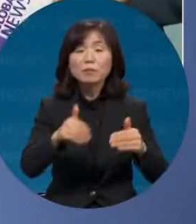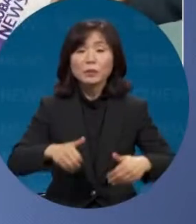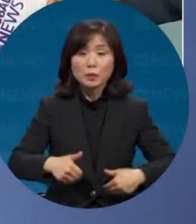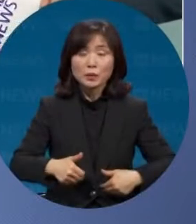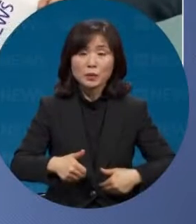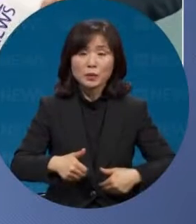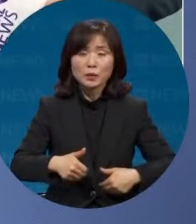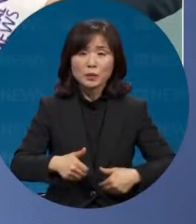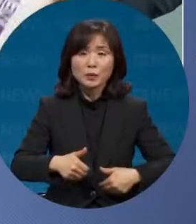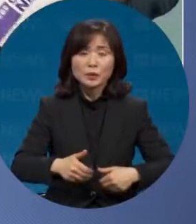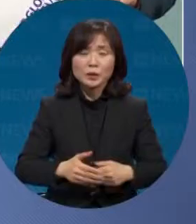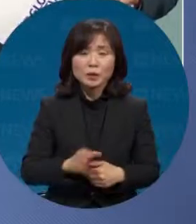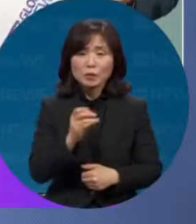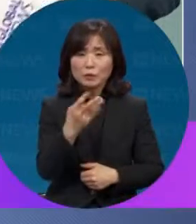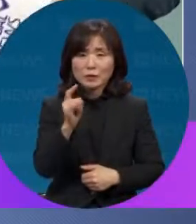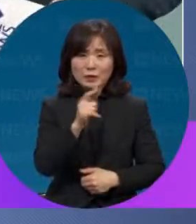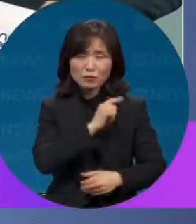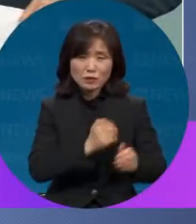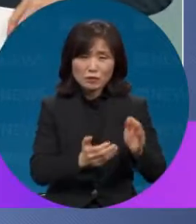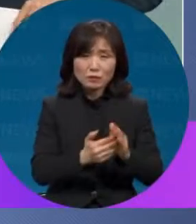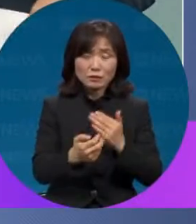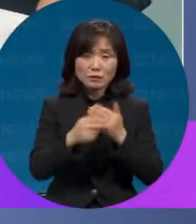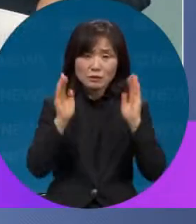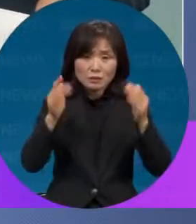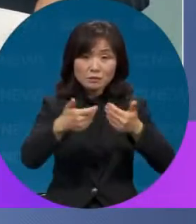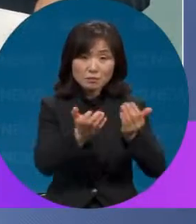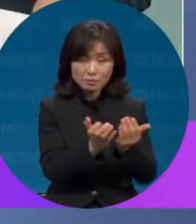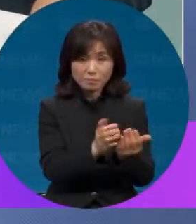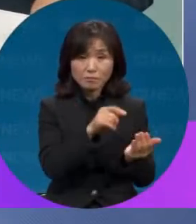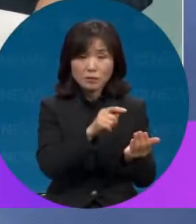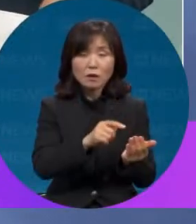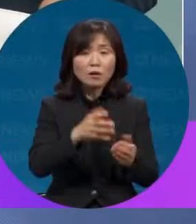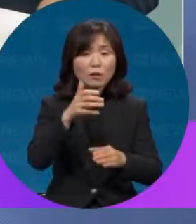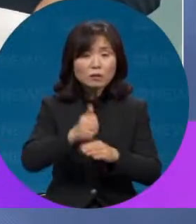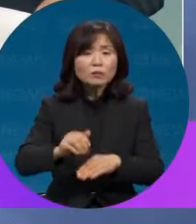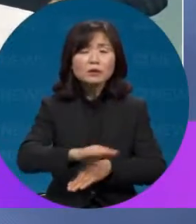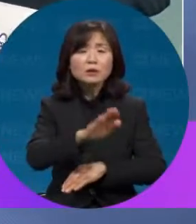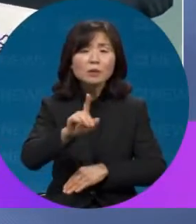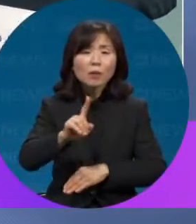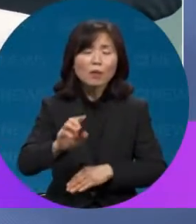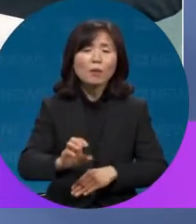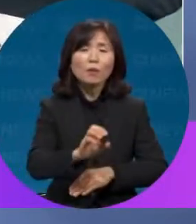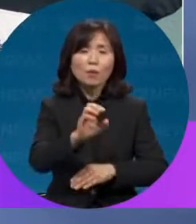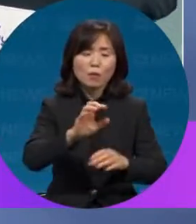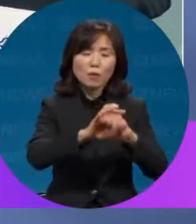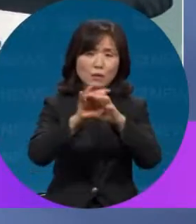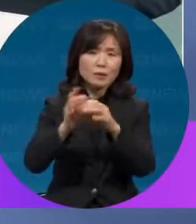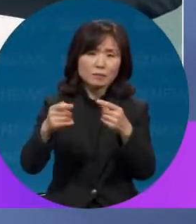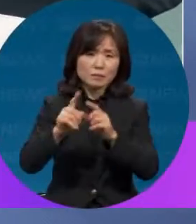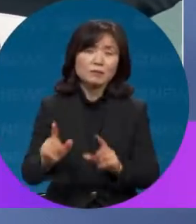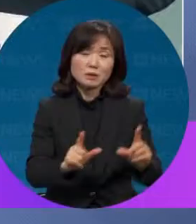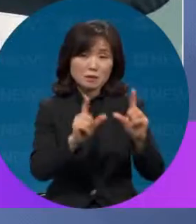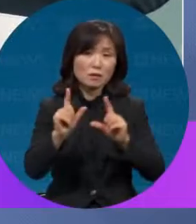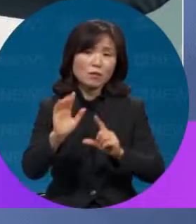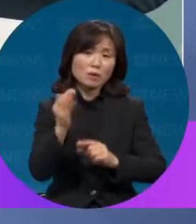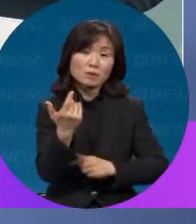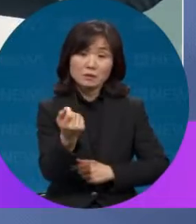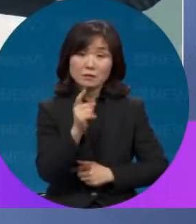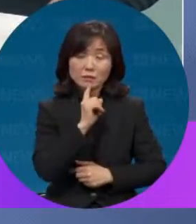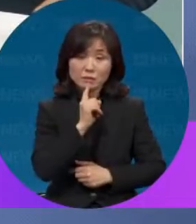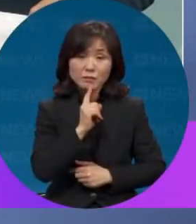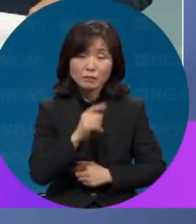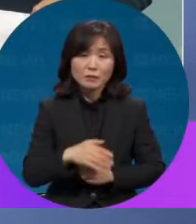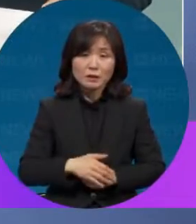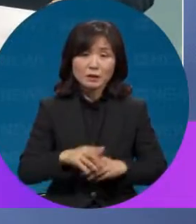최고 의학 책임자는 결국 우리는 이 코로 날과 함께 살아가게 될 것이라고 예측을 내놓기도 했습니다 지금 진행되는